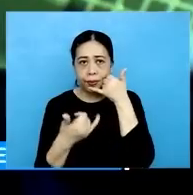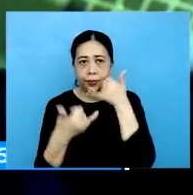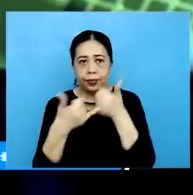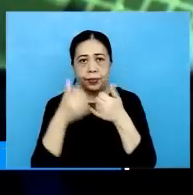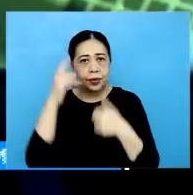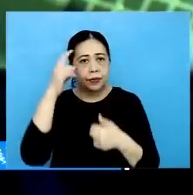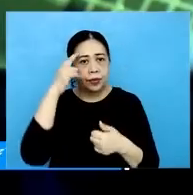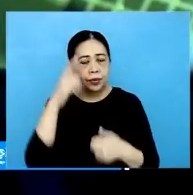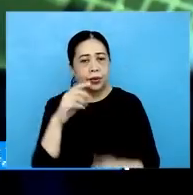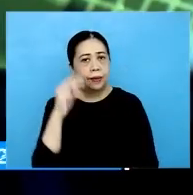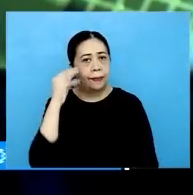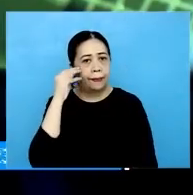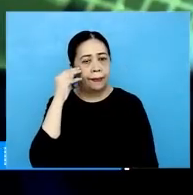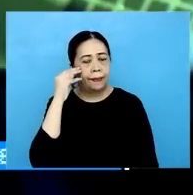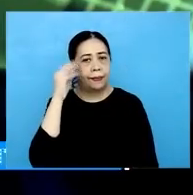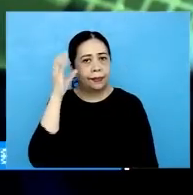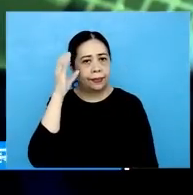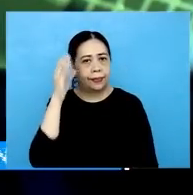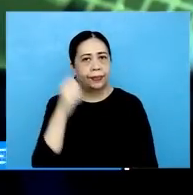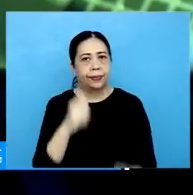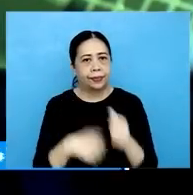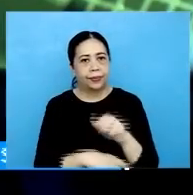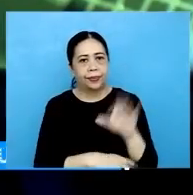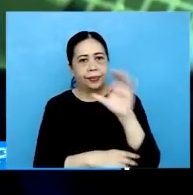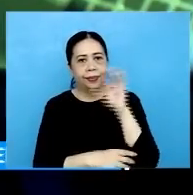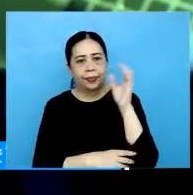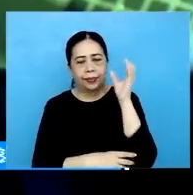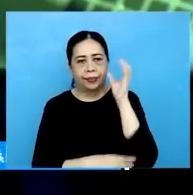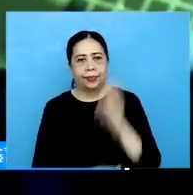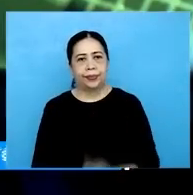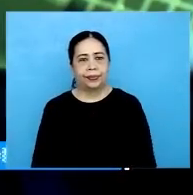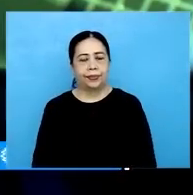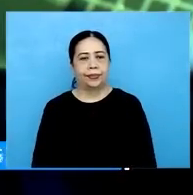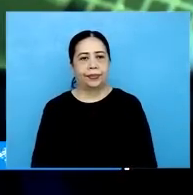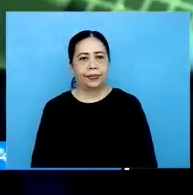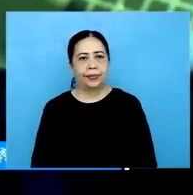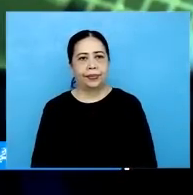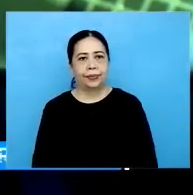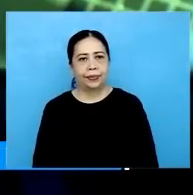Governor Marilu Cayco. Magandang umaga, Gov.